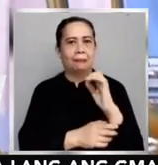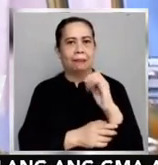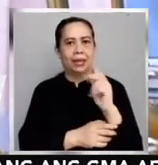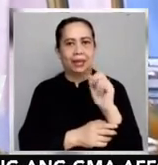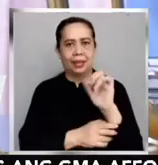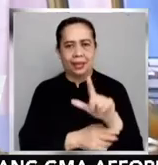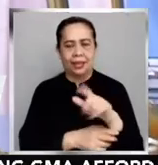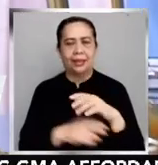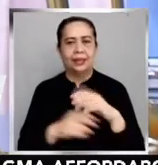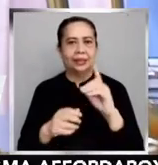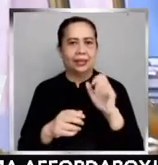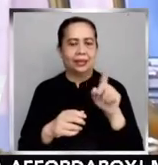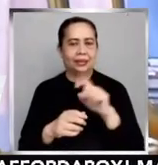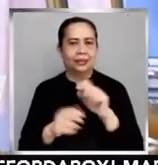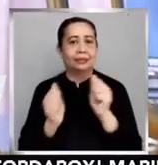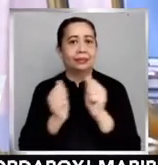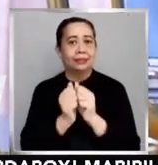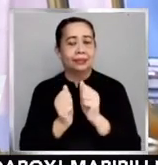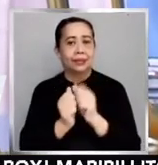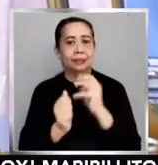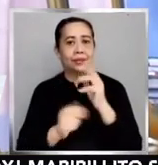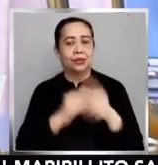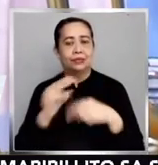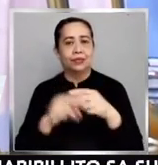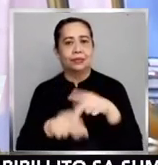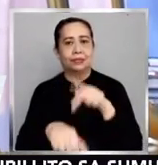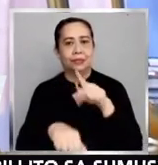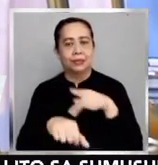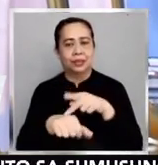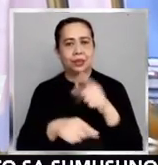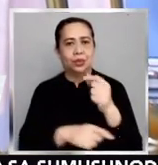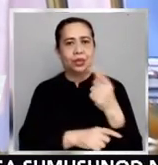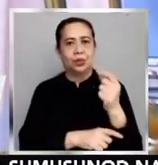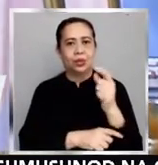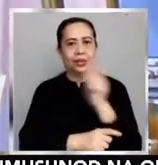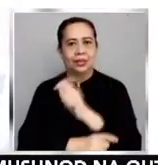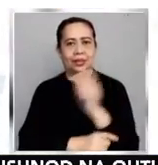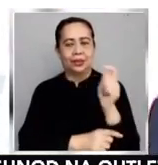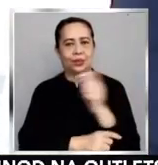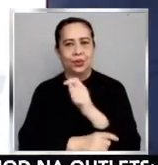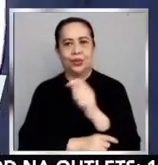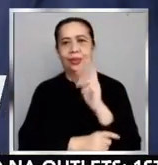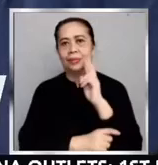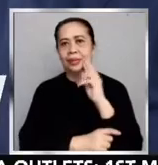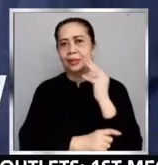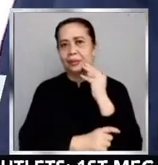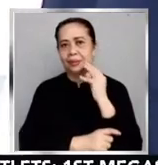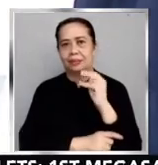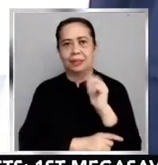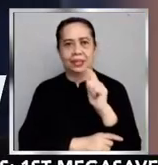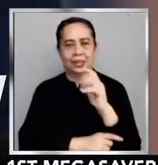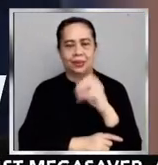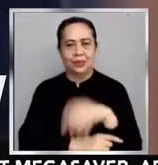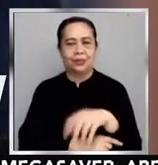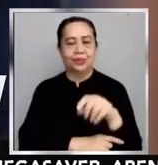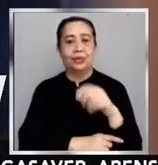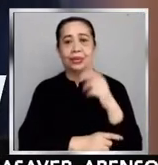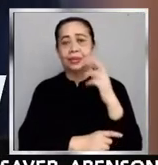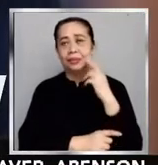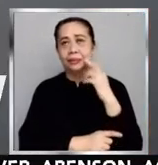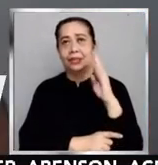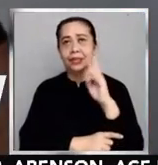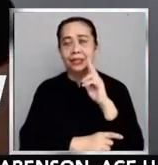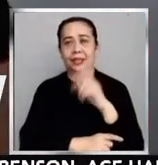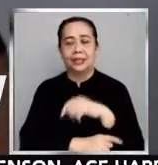rin nila sa serye si Miss Universe Philippines 2020 at TikTok Luck host Rabia Mateo, Sparkle star Lian Valentin, Dion